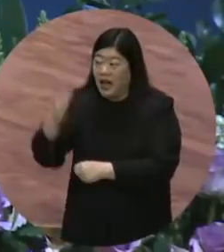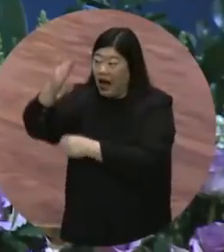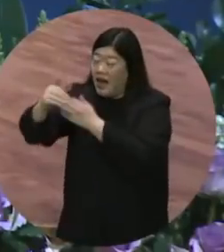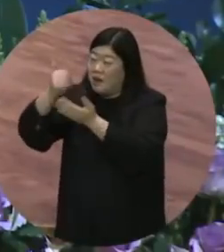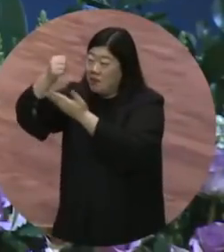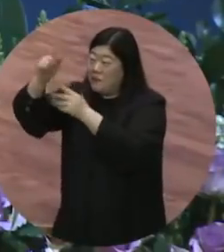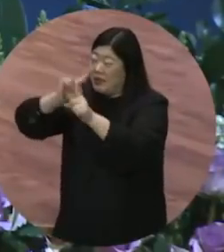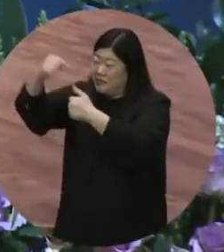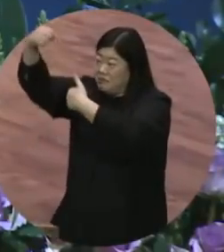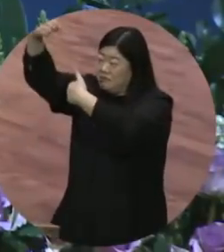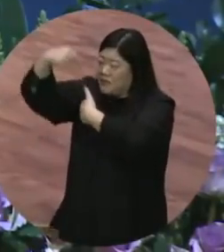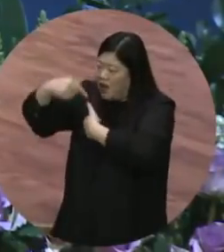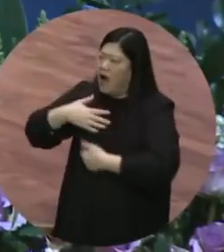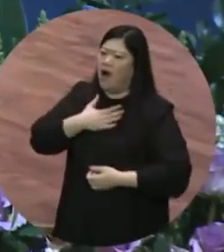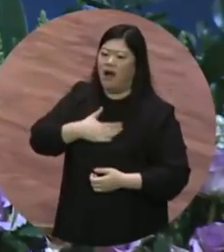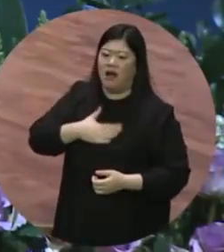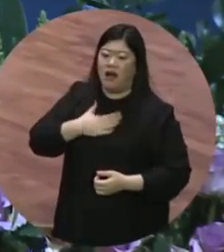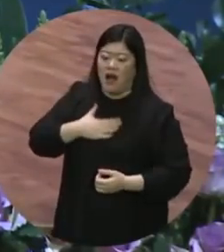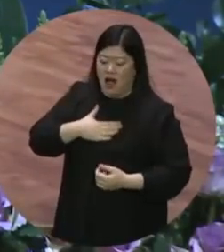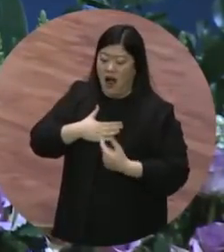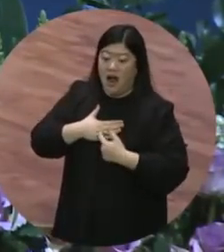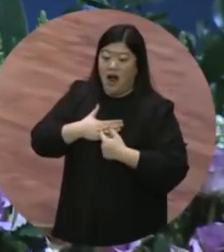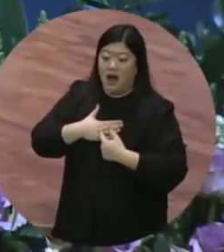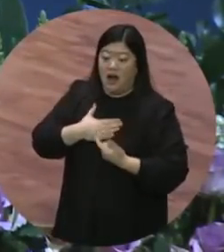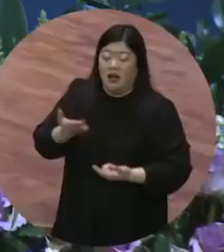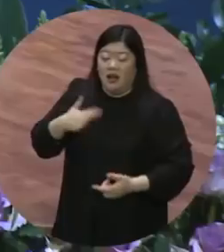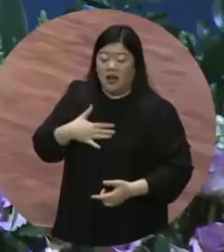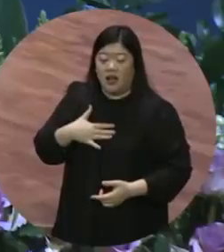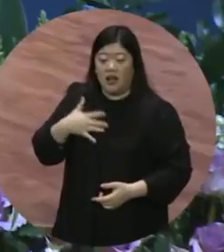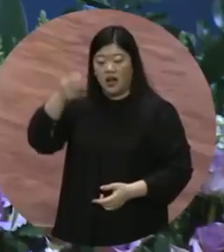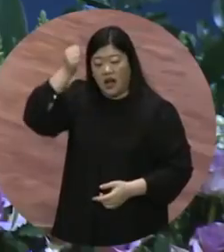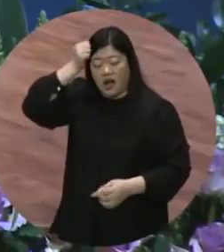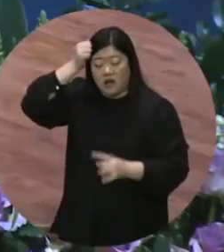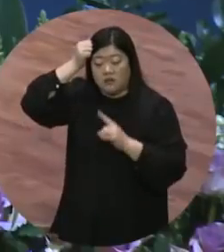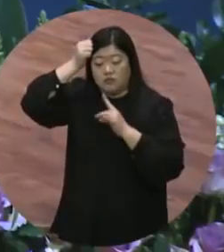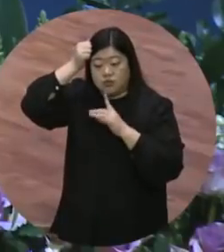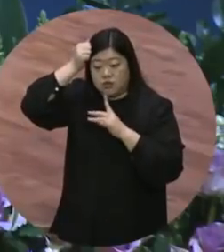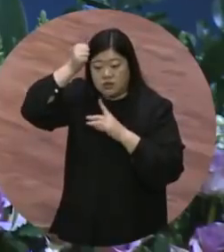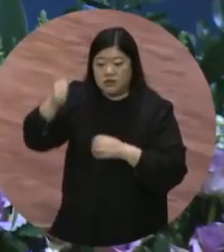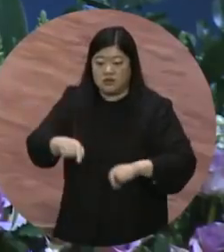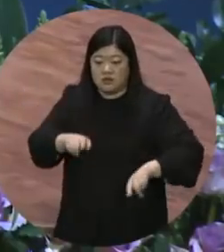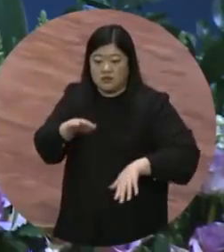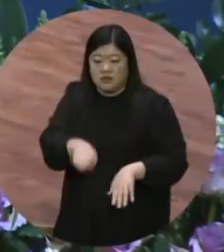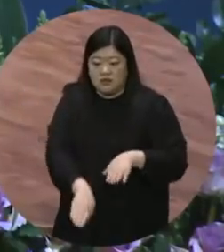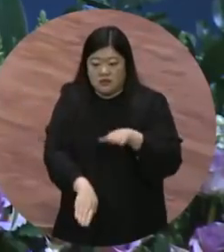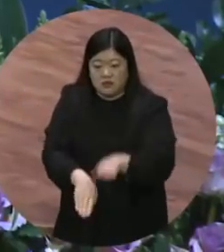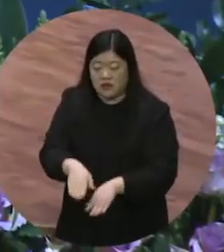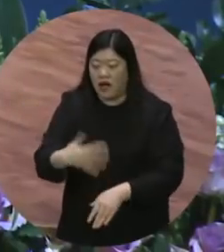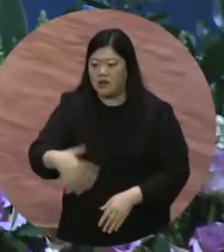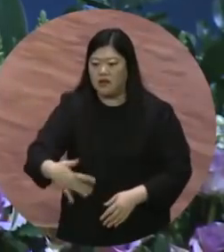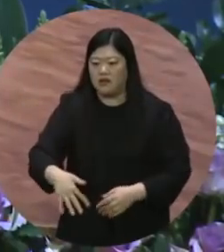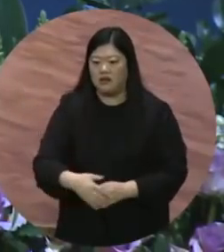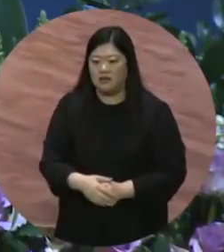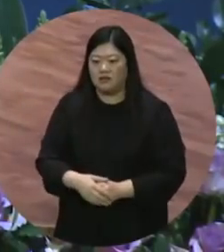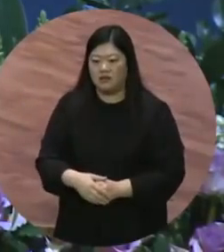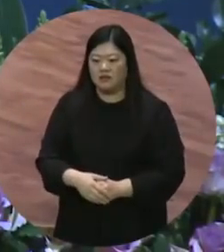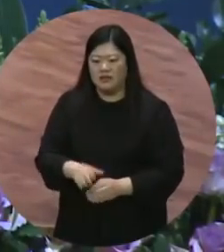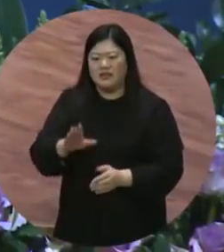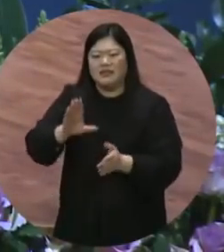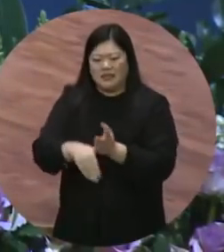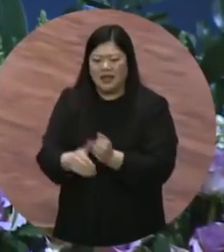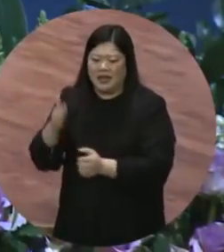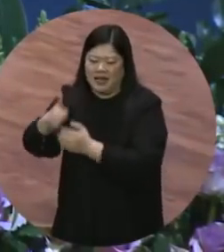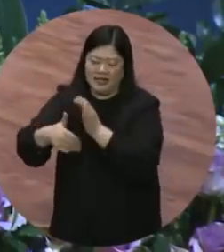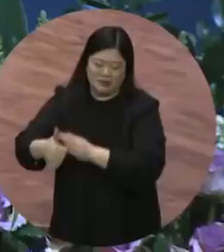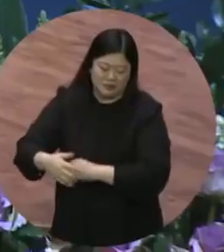않아요. 15년 동안 어정쩡한 상태에 머뭇거린 상태에 아브라함이 있었습니다. 그때 하나님의 열심이